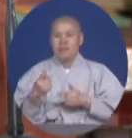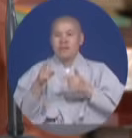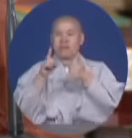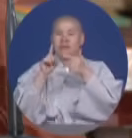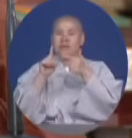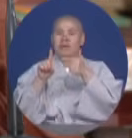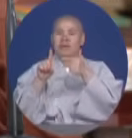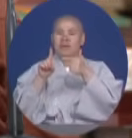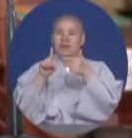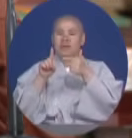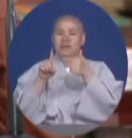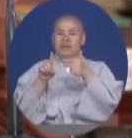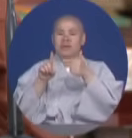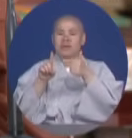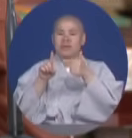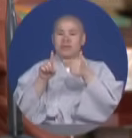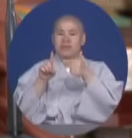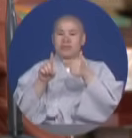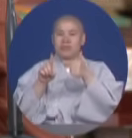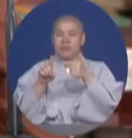성불도로다